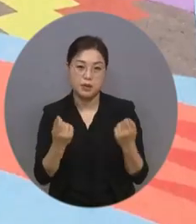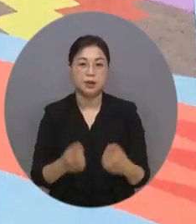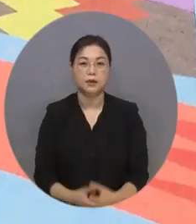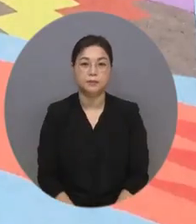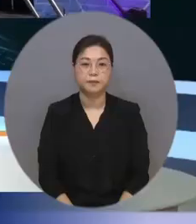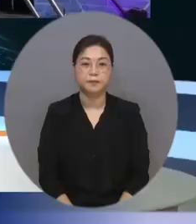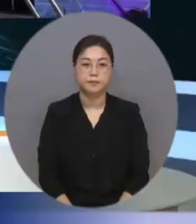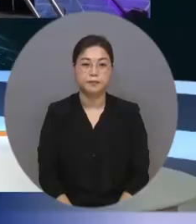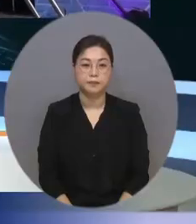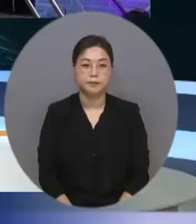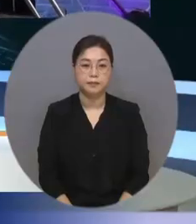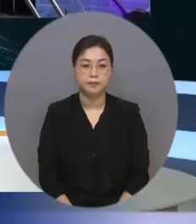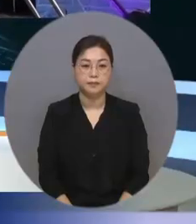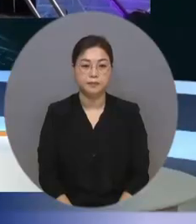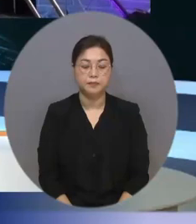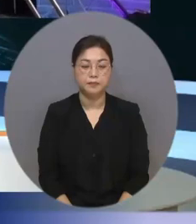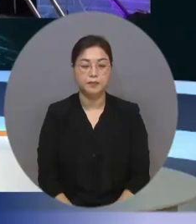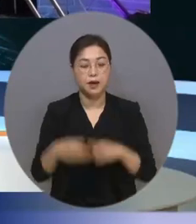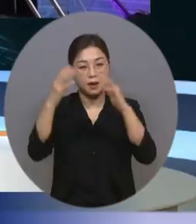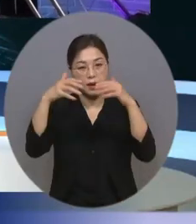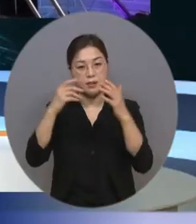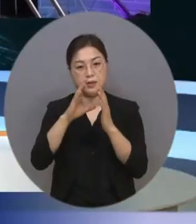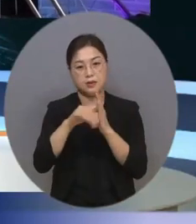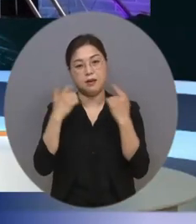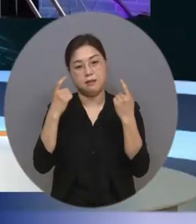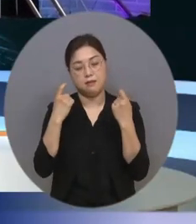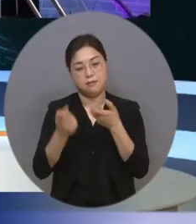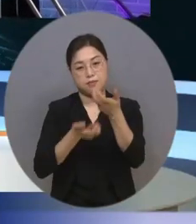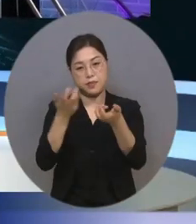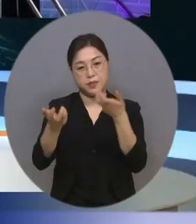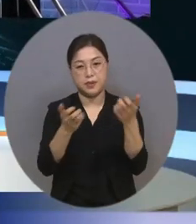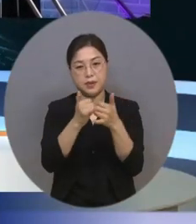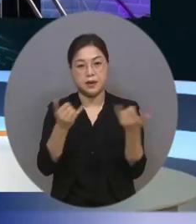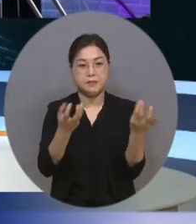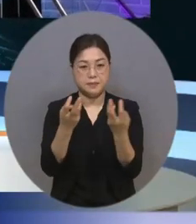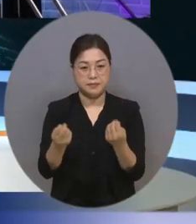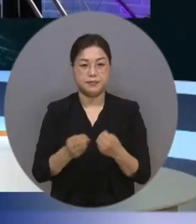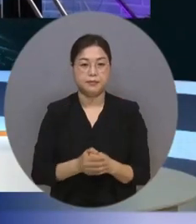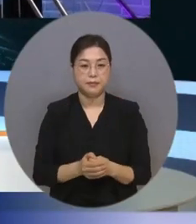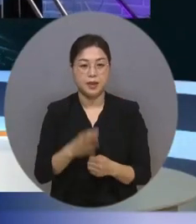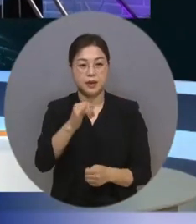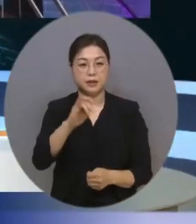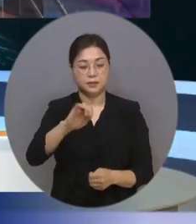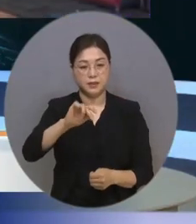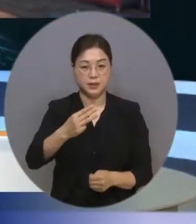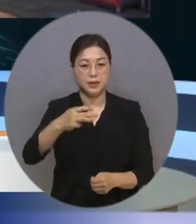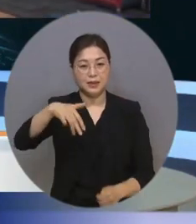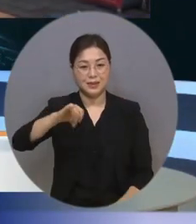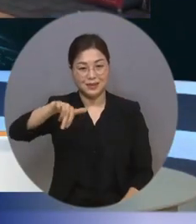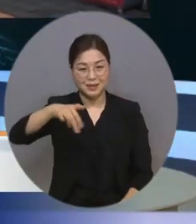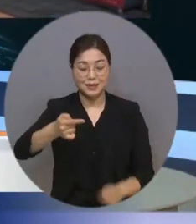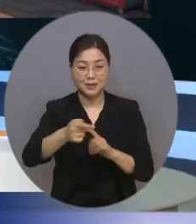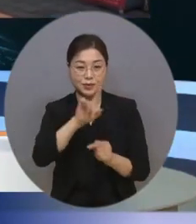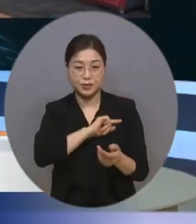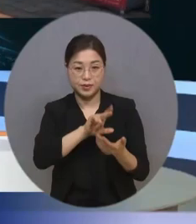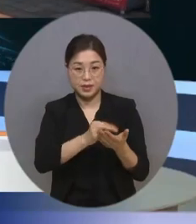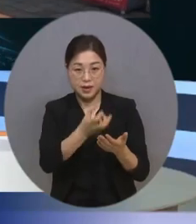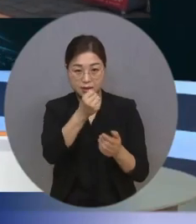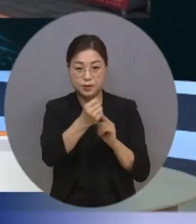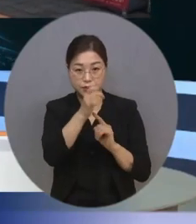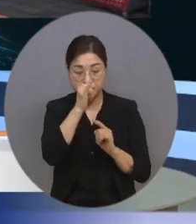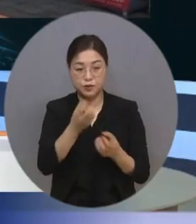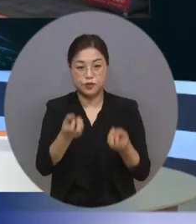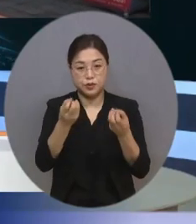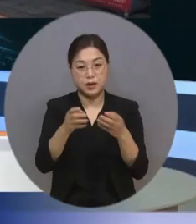장유진입니다. 선선한 가을을 맞아 여행 떠나는 분들 많으실 텐데요. 임실 치즈를 테마로 한 임실엔 치즈 축제가